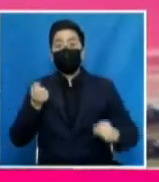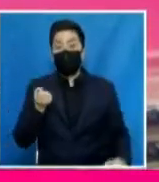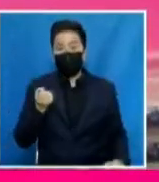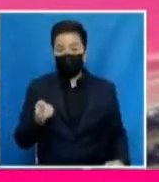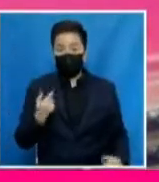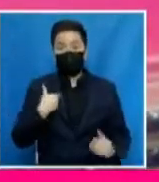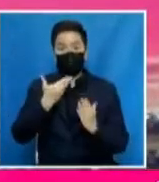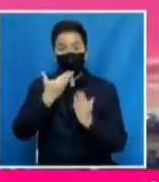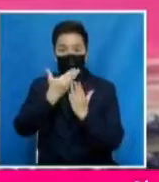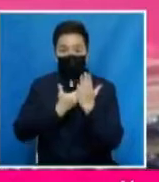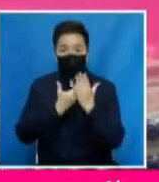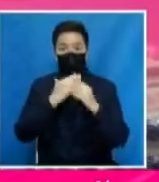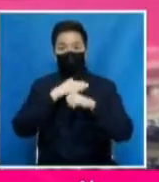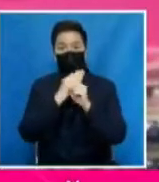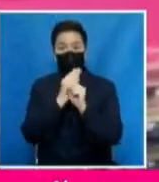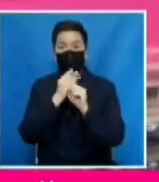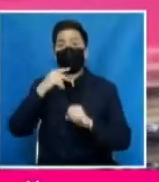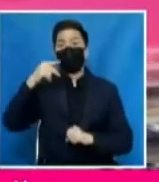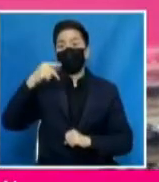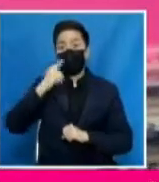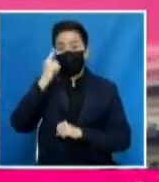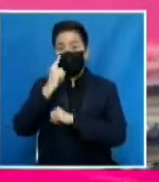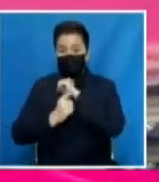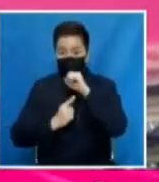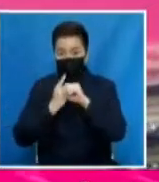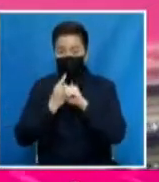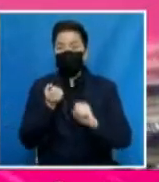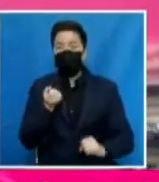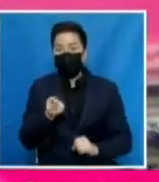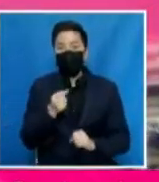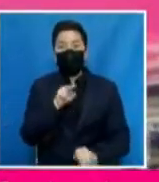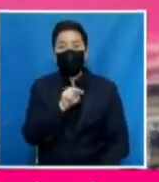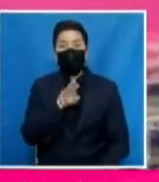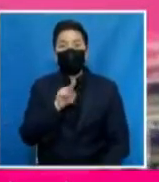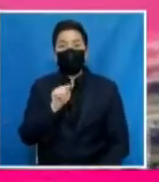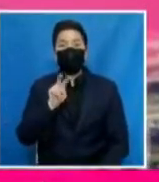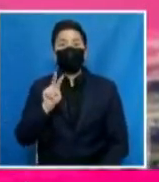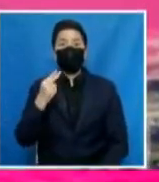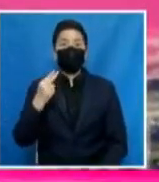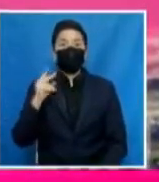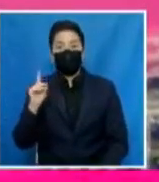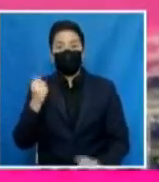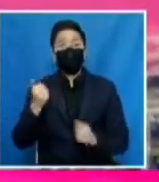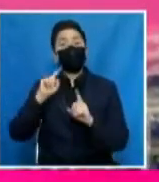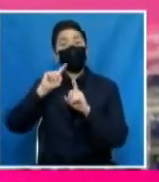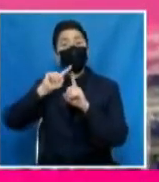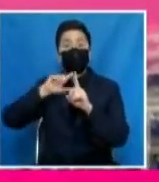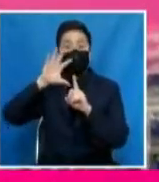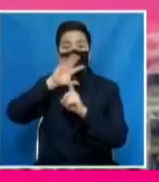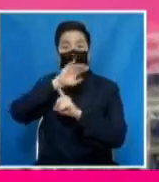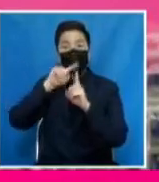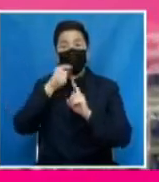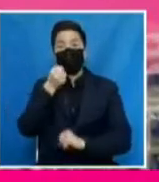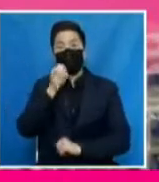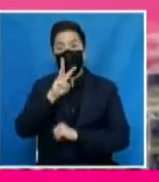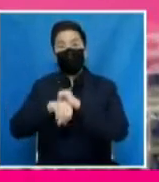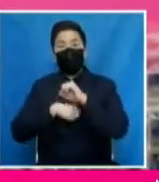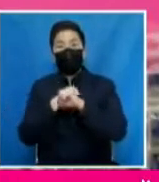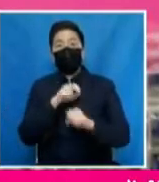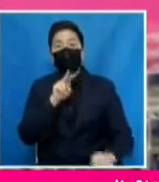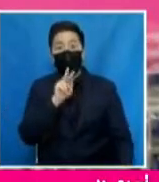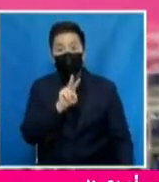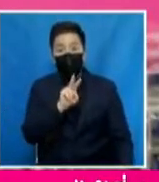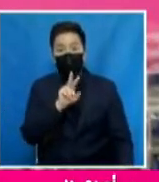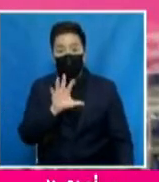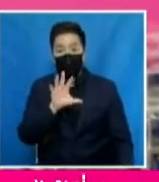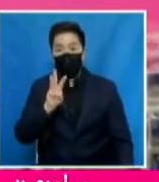ออกรางวัลสลากออมสินพิเศษ1ปีทาง Facebook Live NBT to HDประจำวันที่16พฤษภาคม